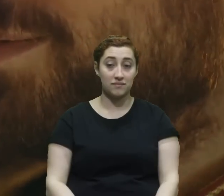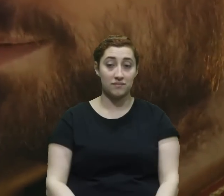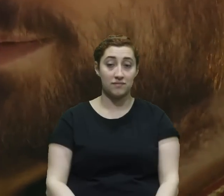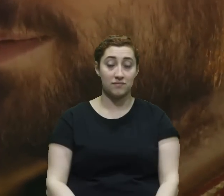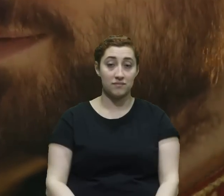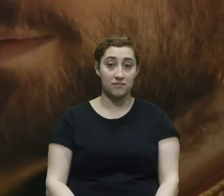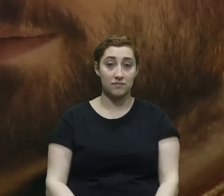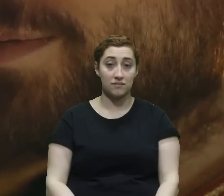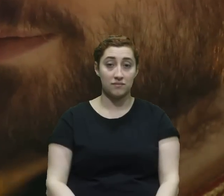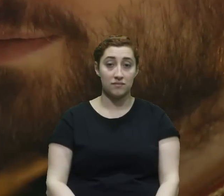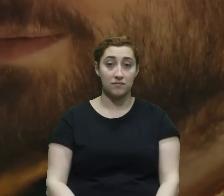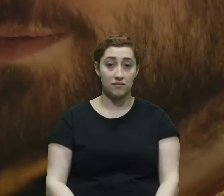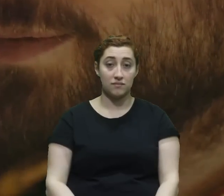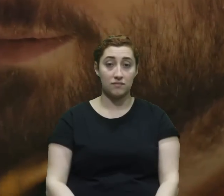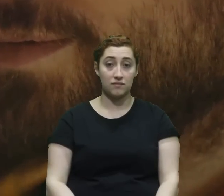Rüştü'nün odası.